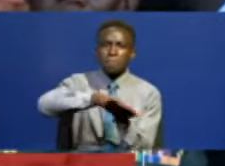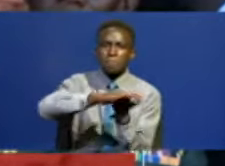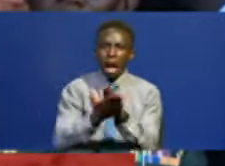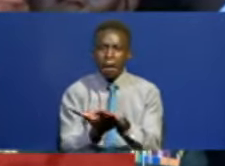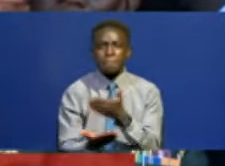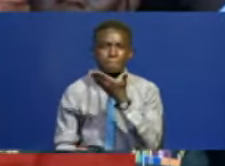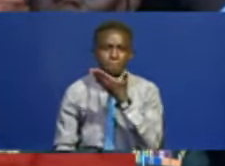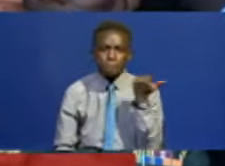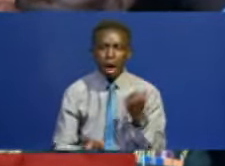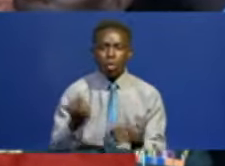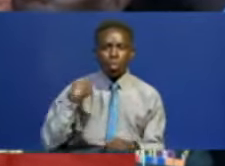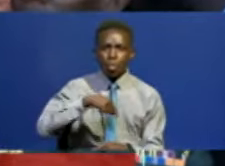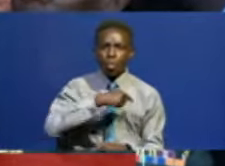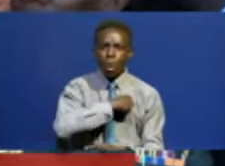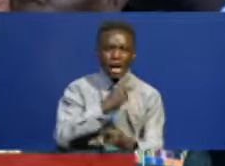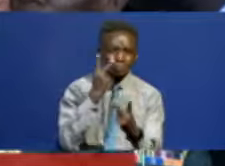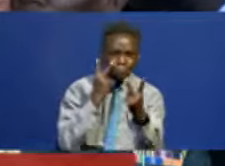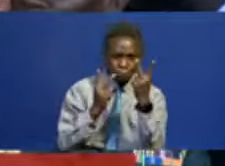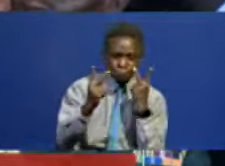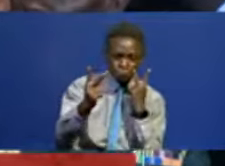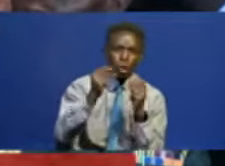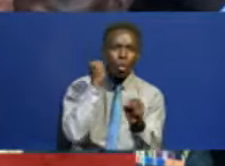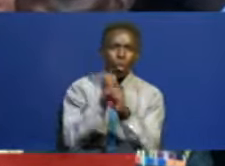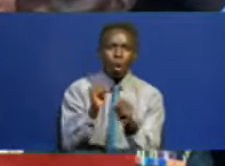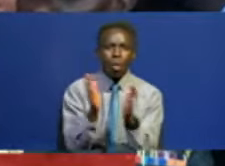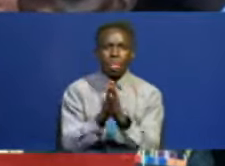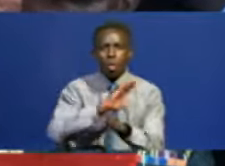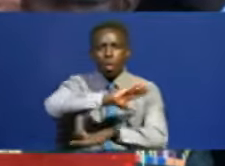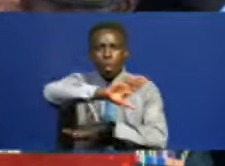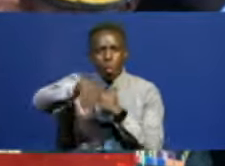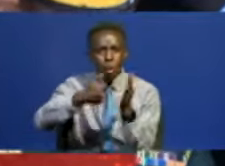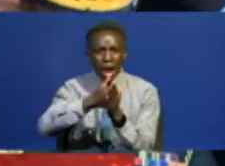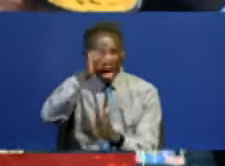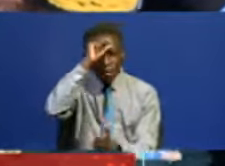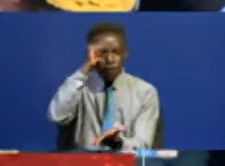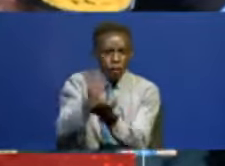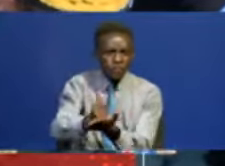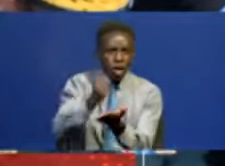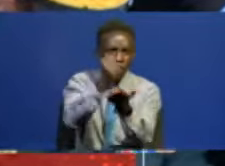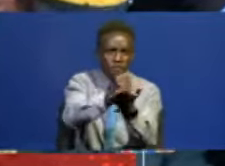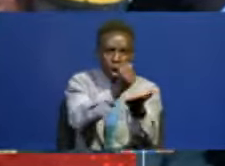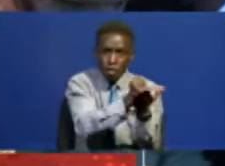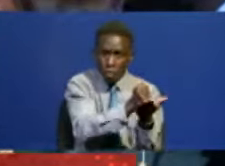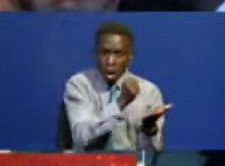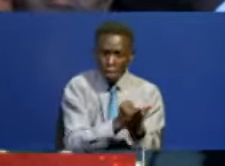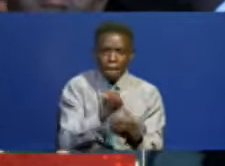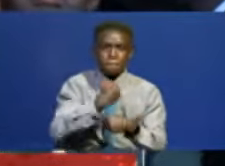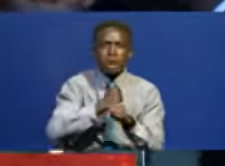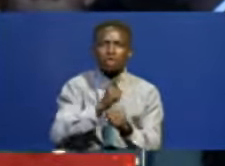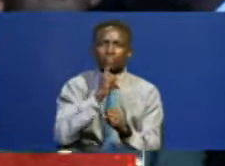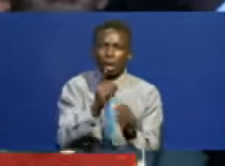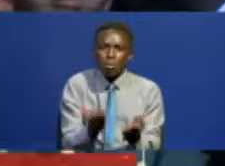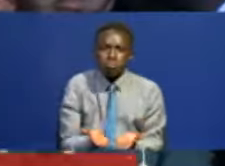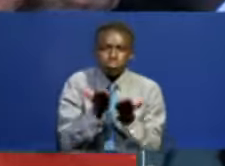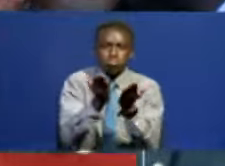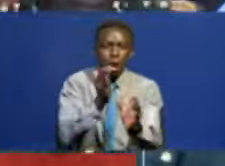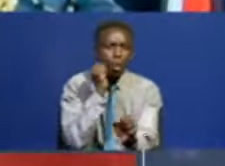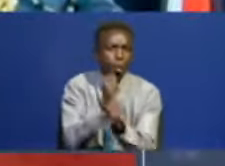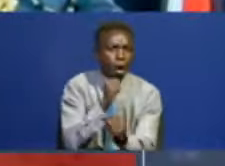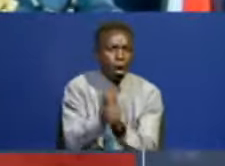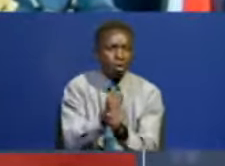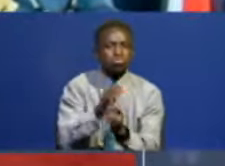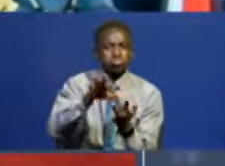with all state departments to ensure that the first provider of labor of choice is the National Youth